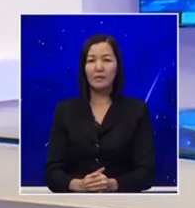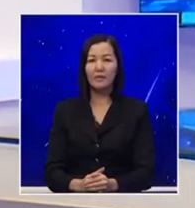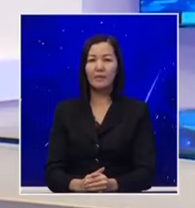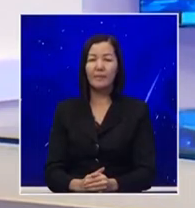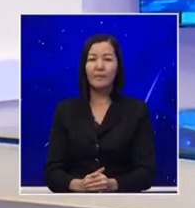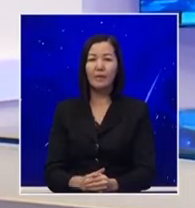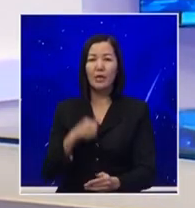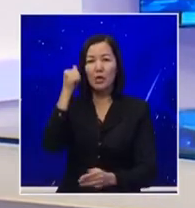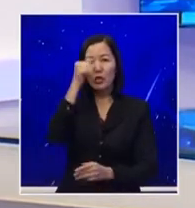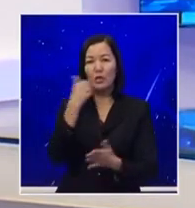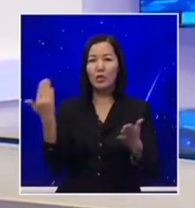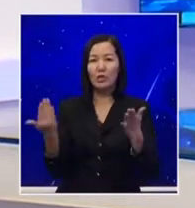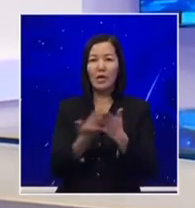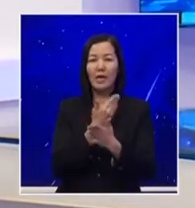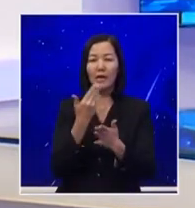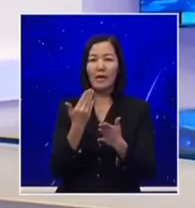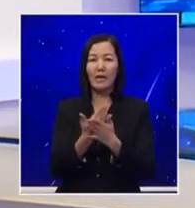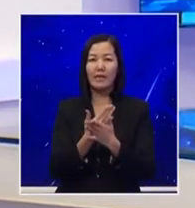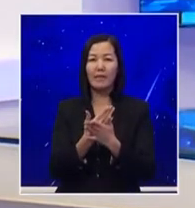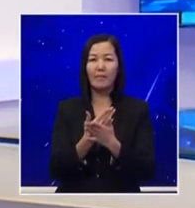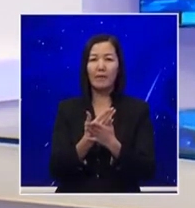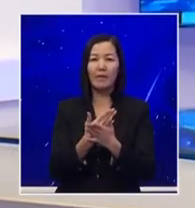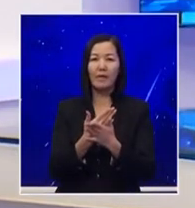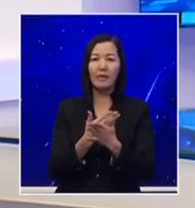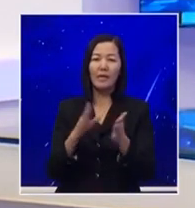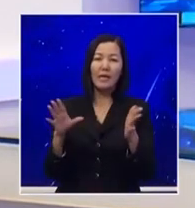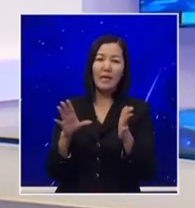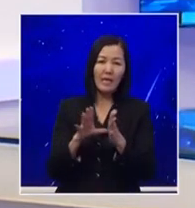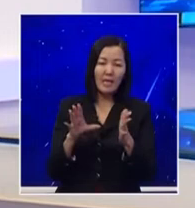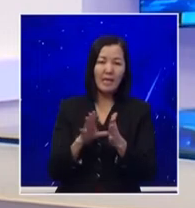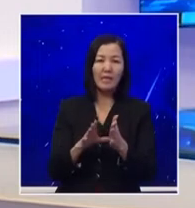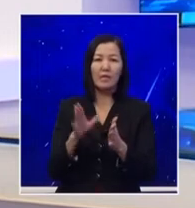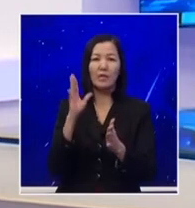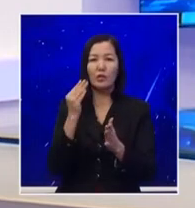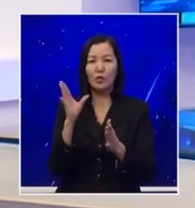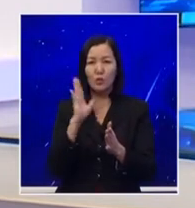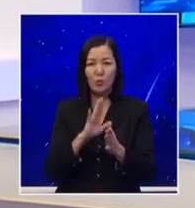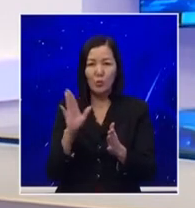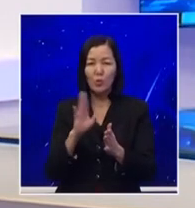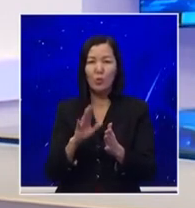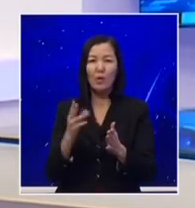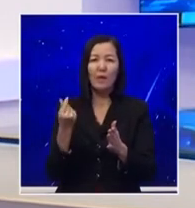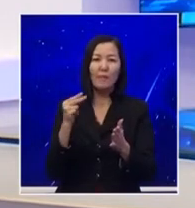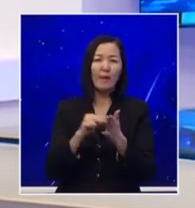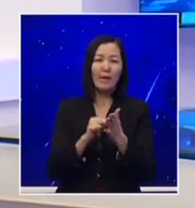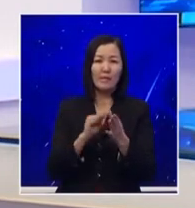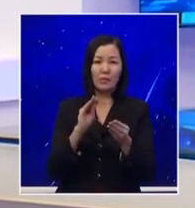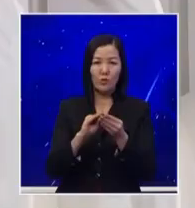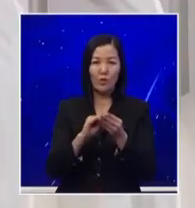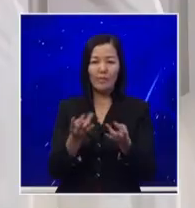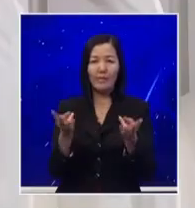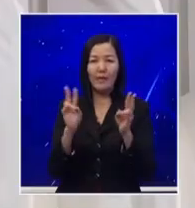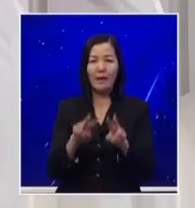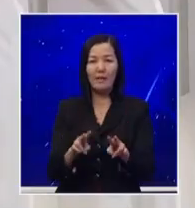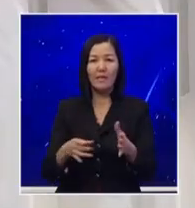Жыл жаңарғанымен елде коммуналды қызмет бағасы өзгеріссіз қалды. Бұл туралы табиғи монополияларды реттеу комитеті мәлімдеді.